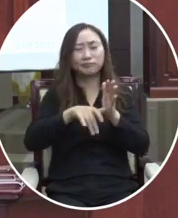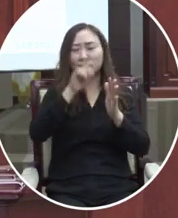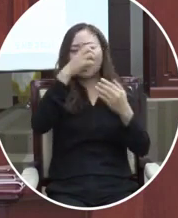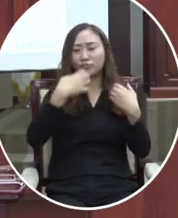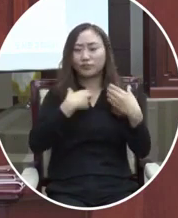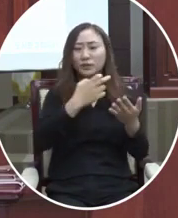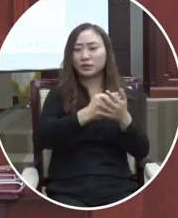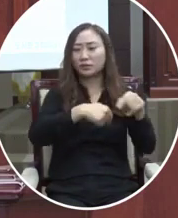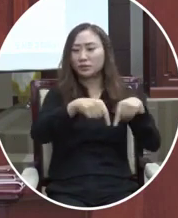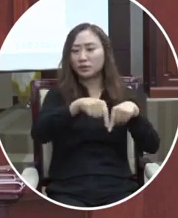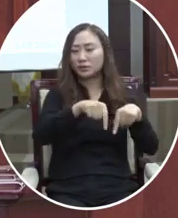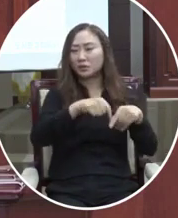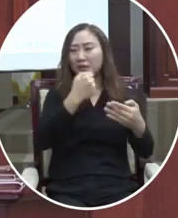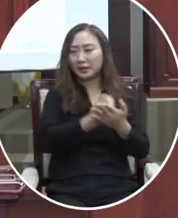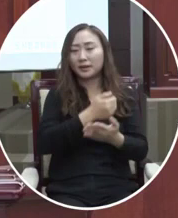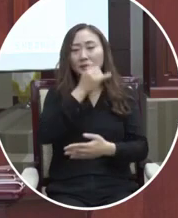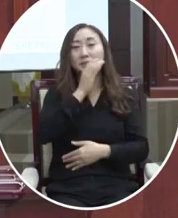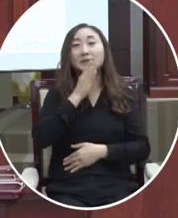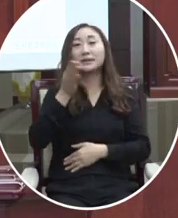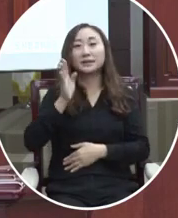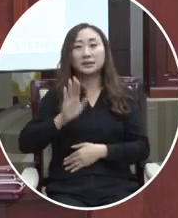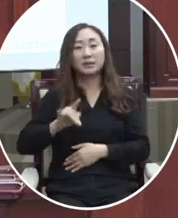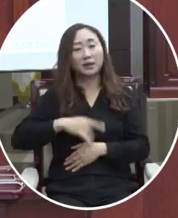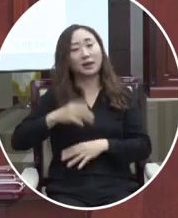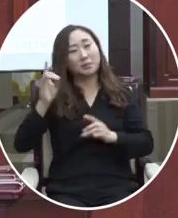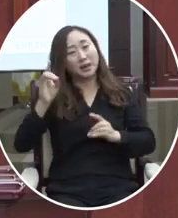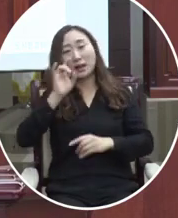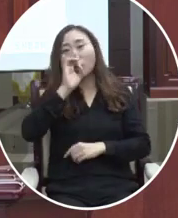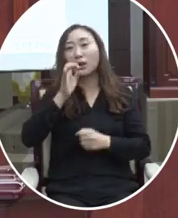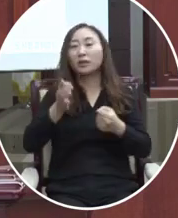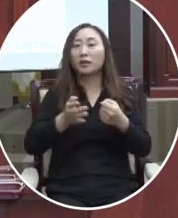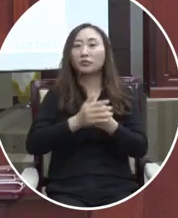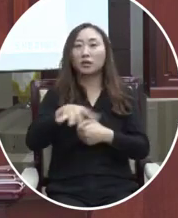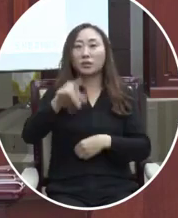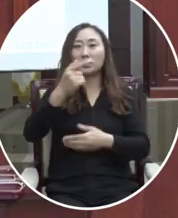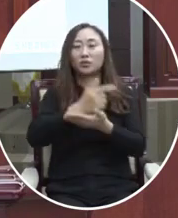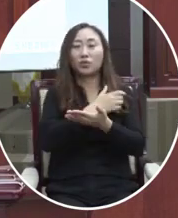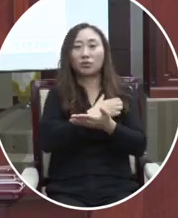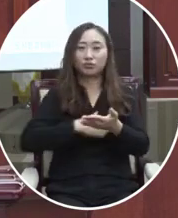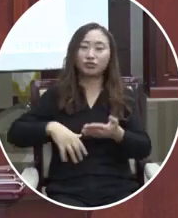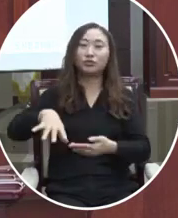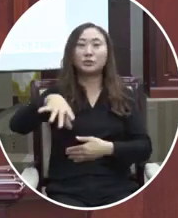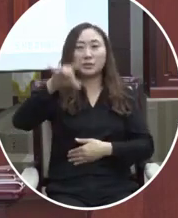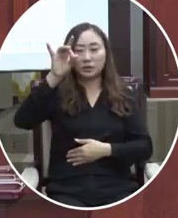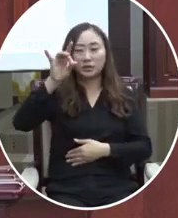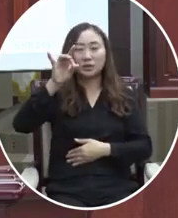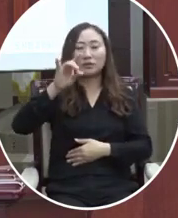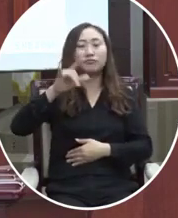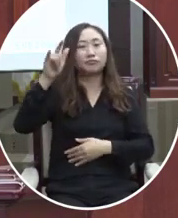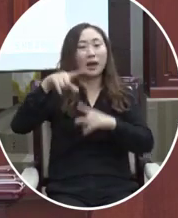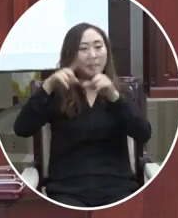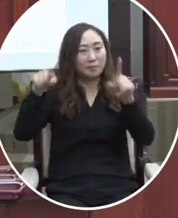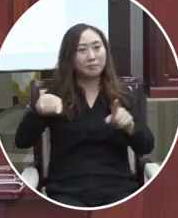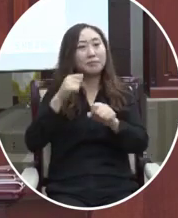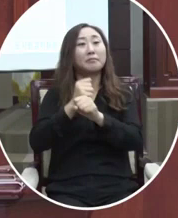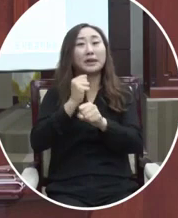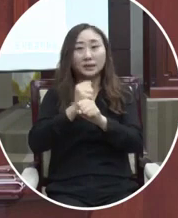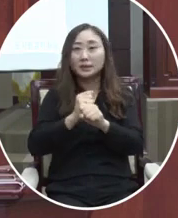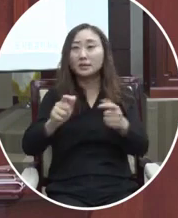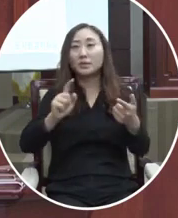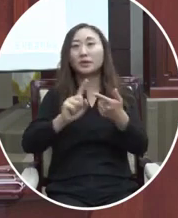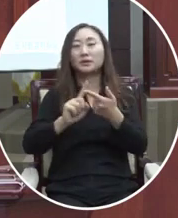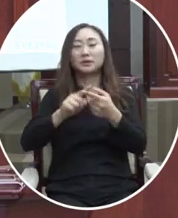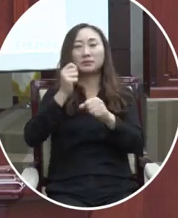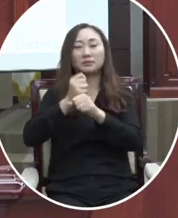안타깝지만 그렇다고 가만히 있을 수도 없습니다. 우리 국가 먼저 재생에너지 설치에 적합한 공공기관